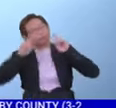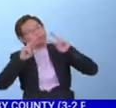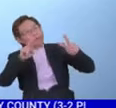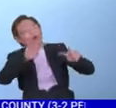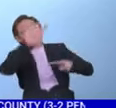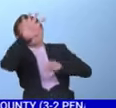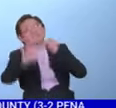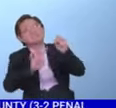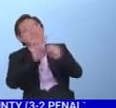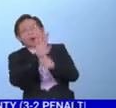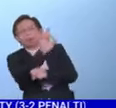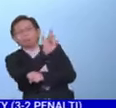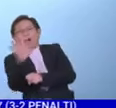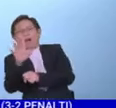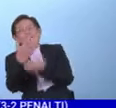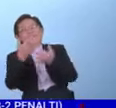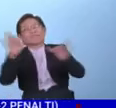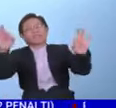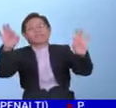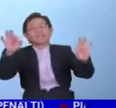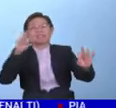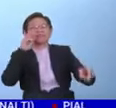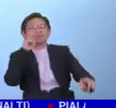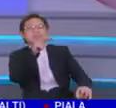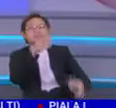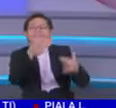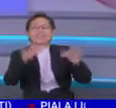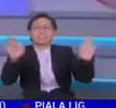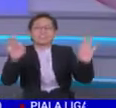tahun sekali itu secara percuma.